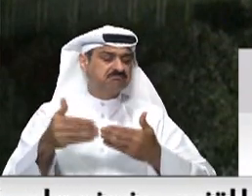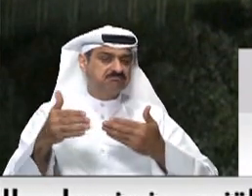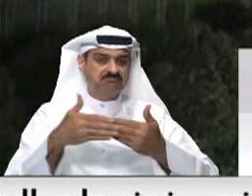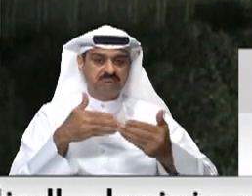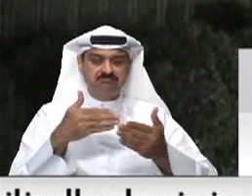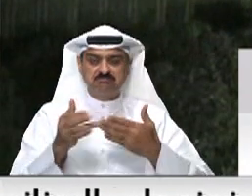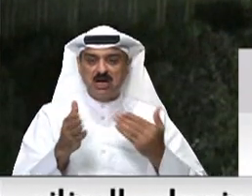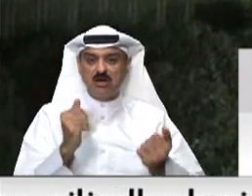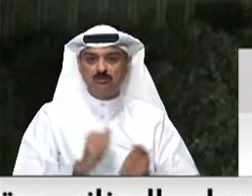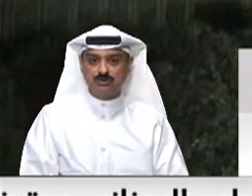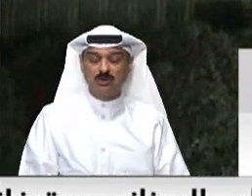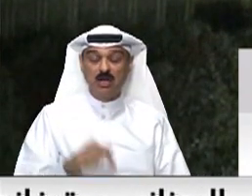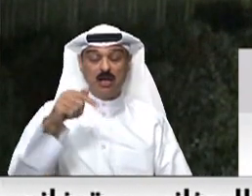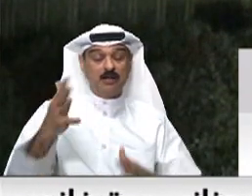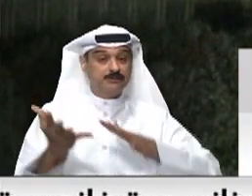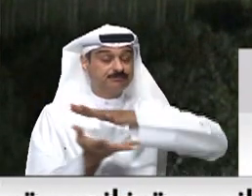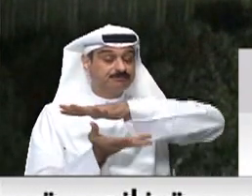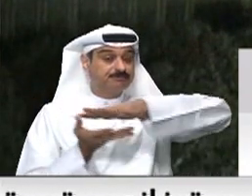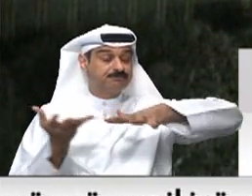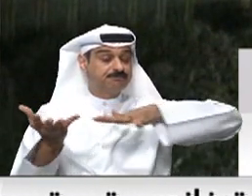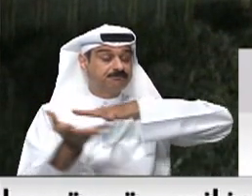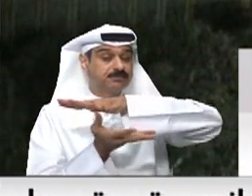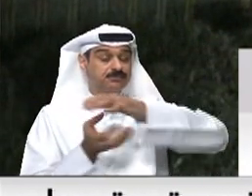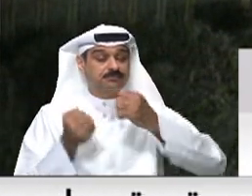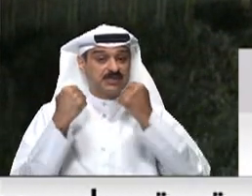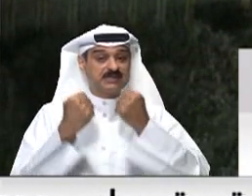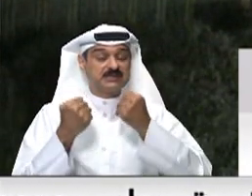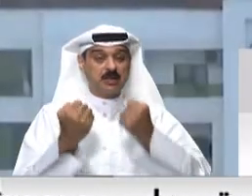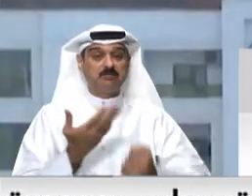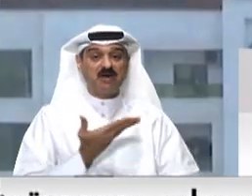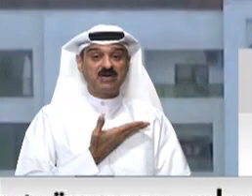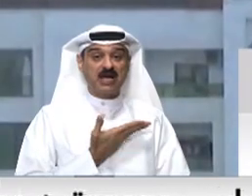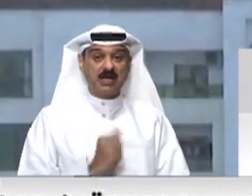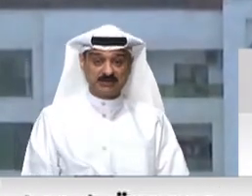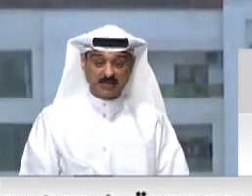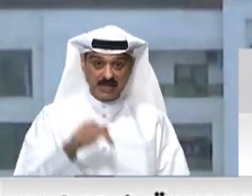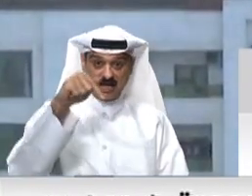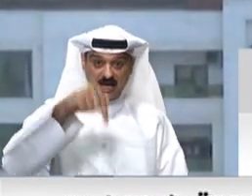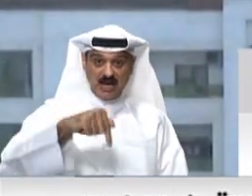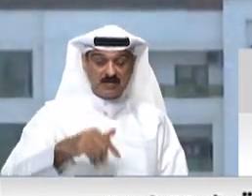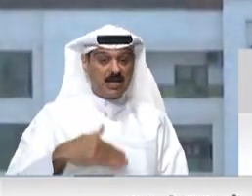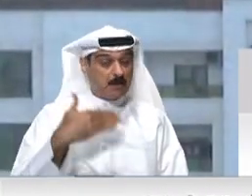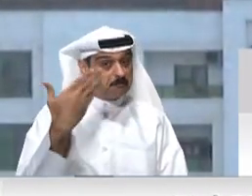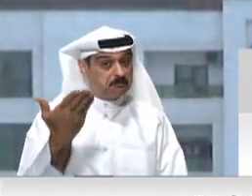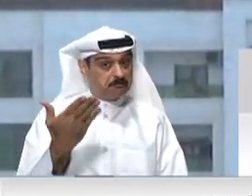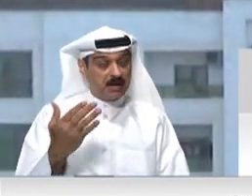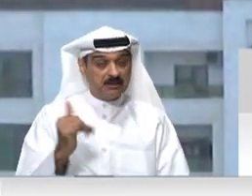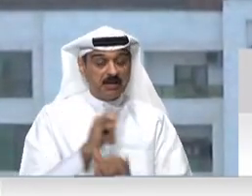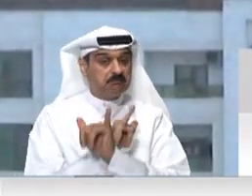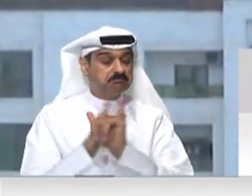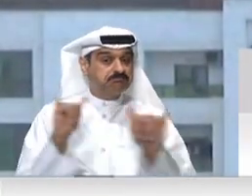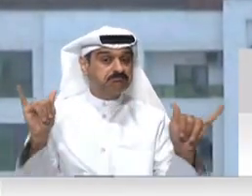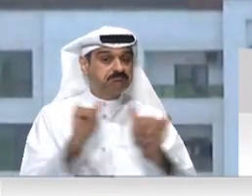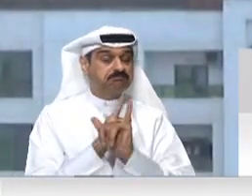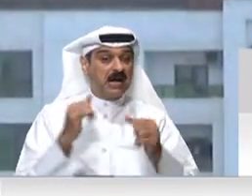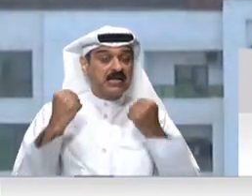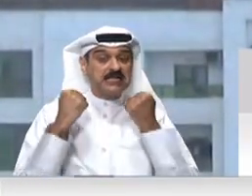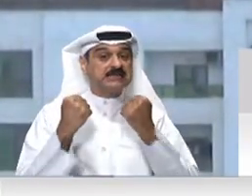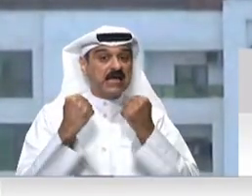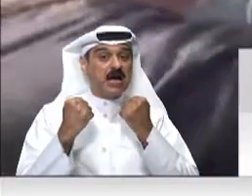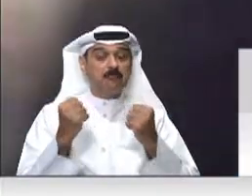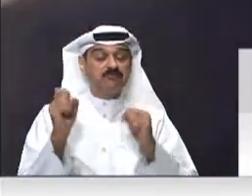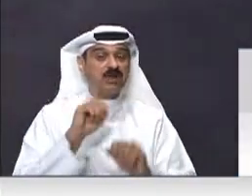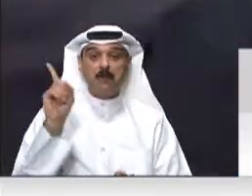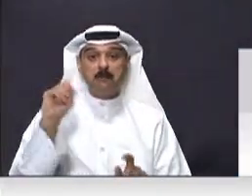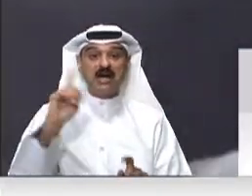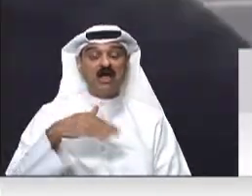هناك كارثة إنسانية تقترب من قطاع غزة وهو ما يدق ناقوس الخطر على حياة المدنيين في ظل نقص